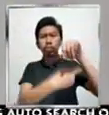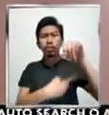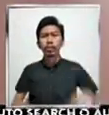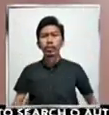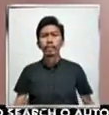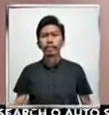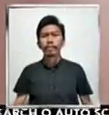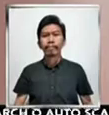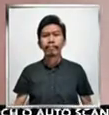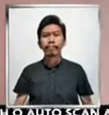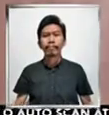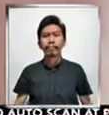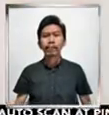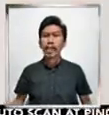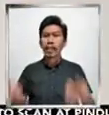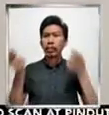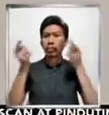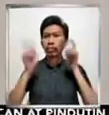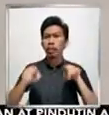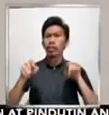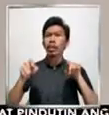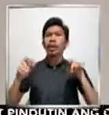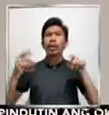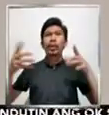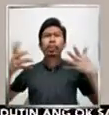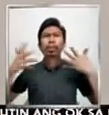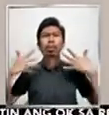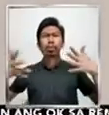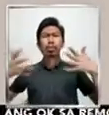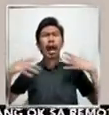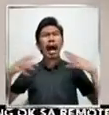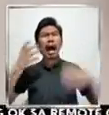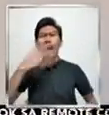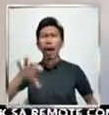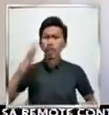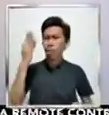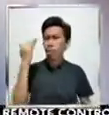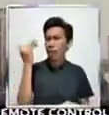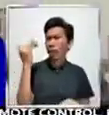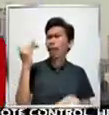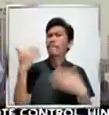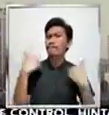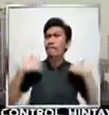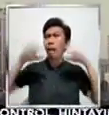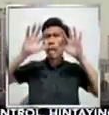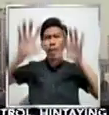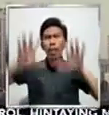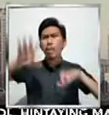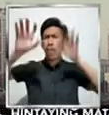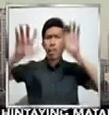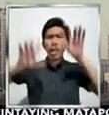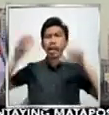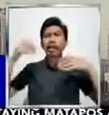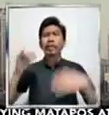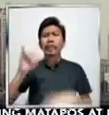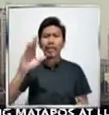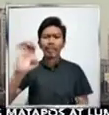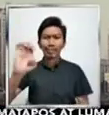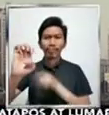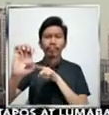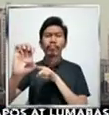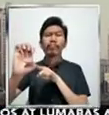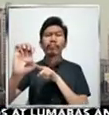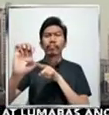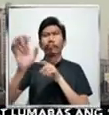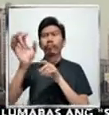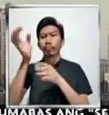Sa gitna ng mainit na panahon, bakit nga ba nagkakaroon ng hailstorm o pag-ulan ng yelo? Nabubuo ang hailstorm kapag malakas